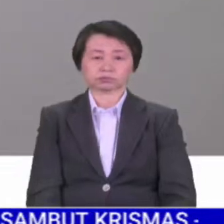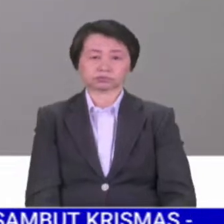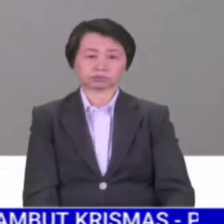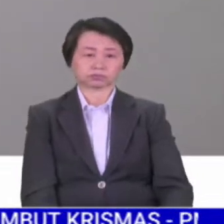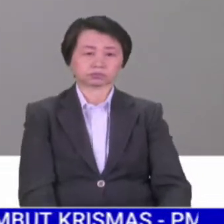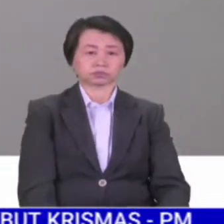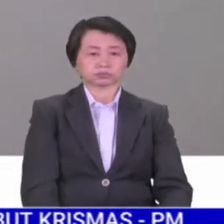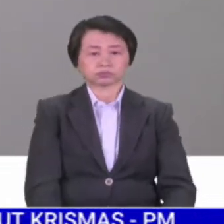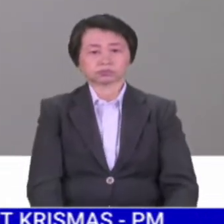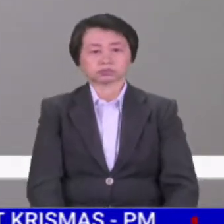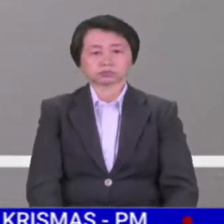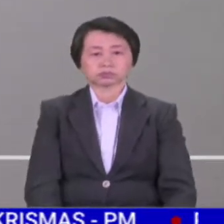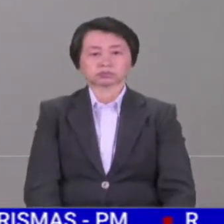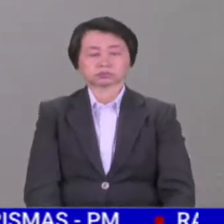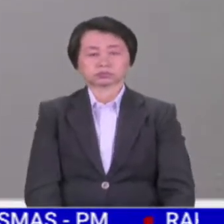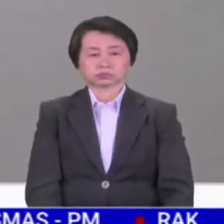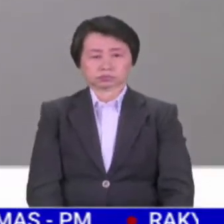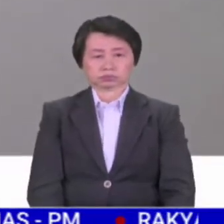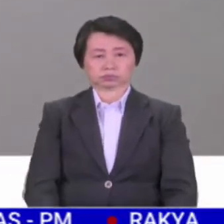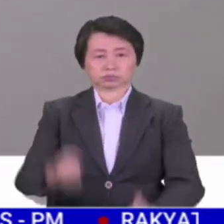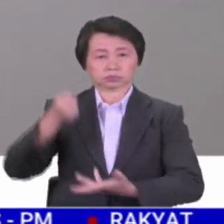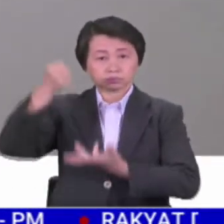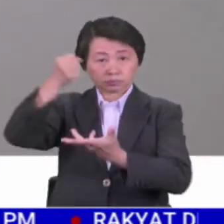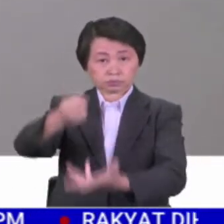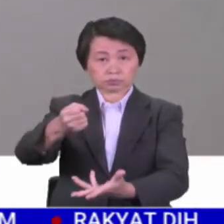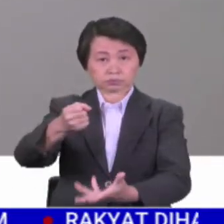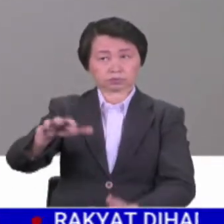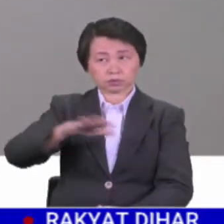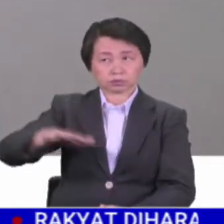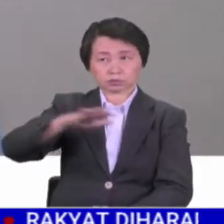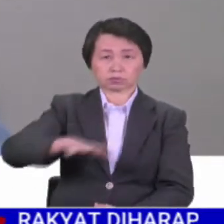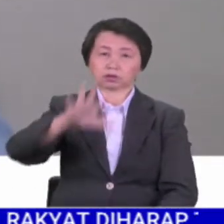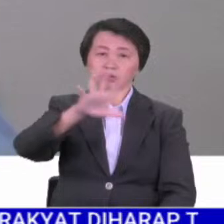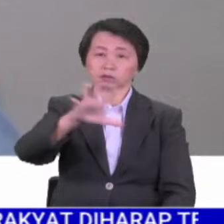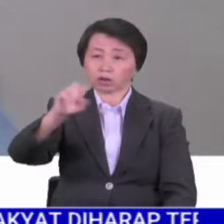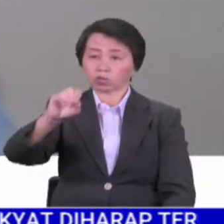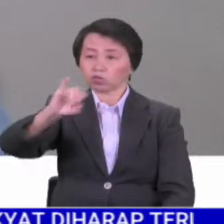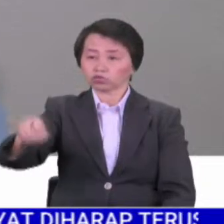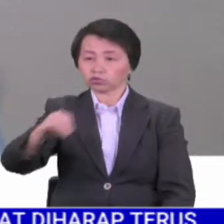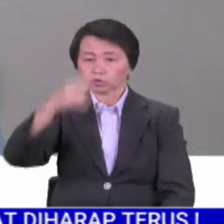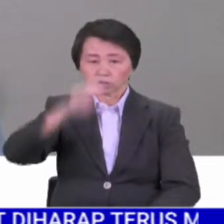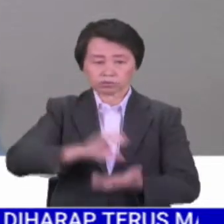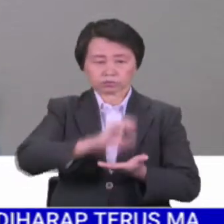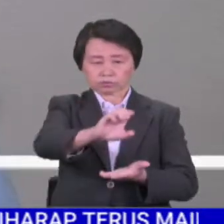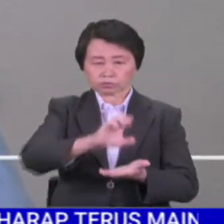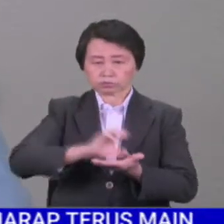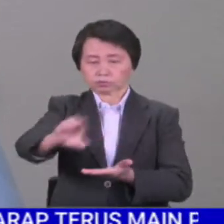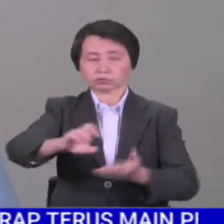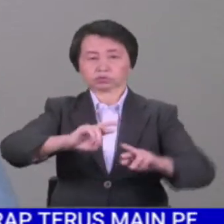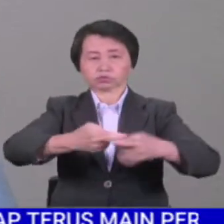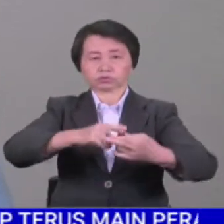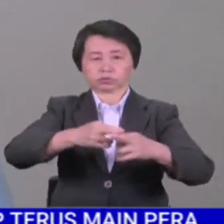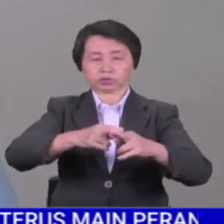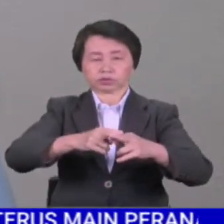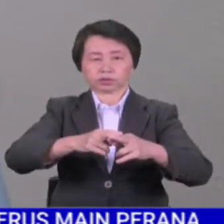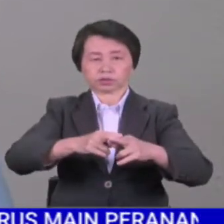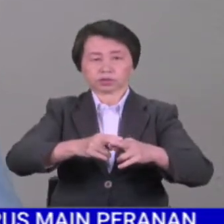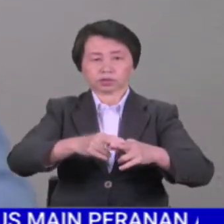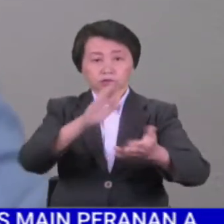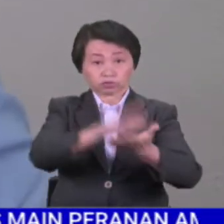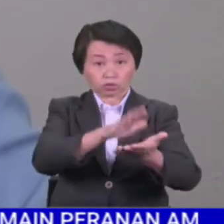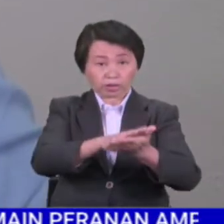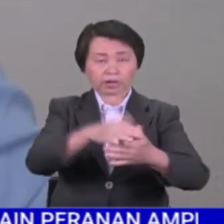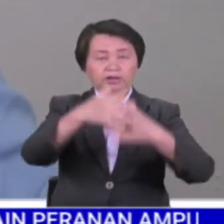Kita sudah ada peruntukan lebih kurang 50 juta untuk kita salurkan untuk penyelenggaraan sekolah pasca banjir.